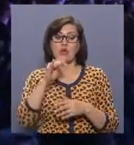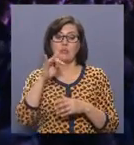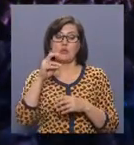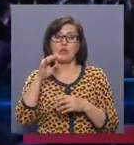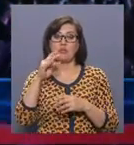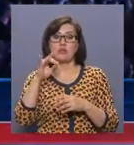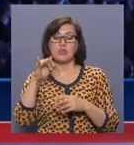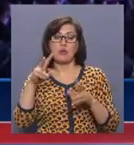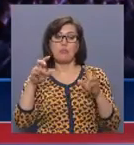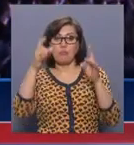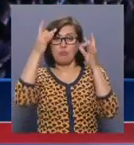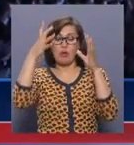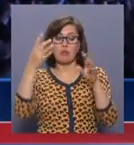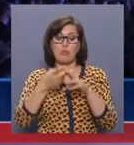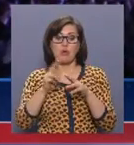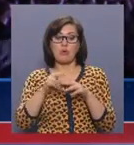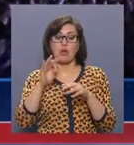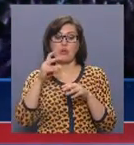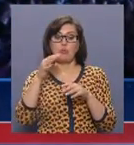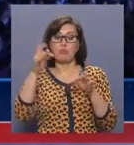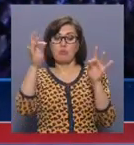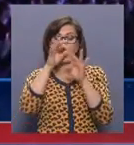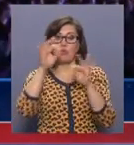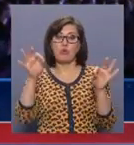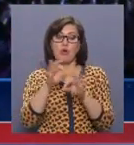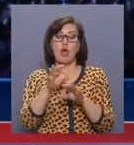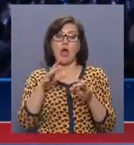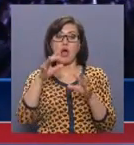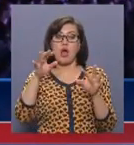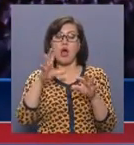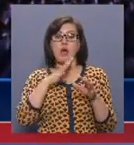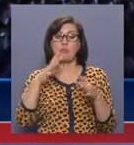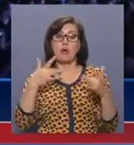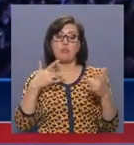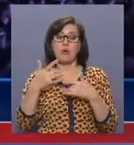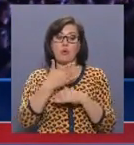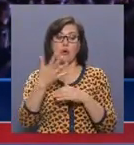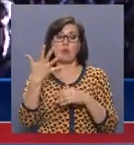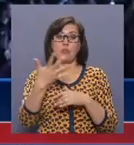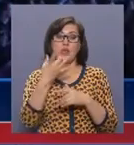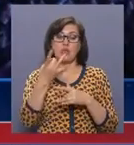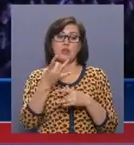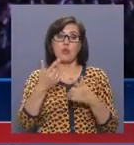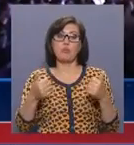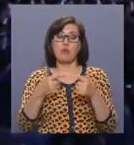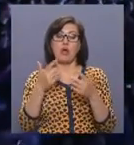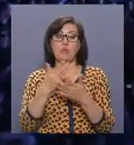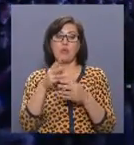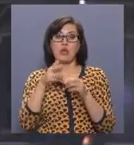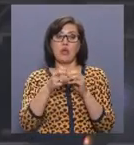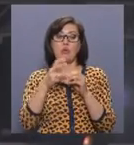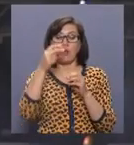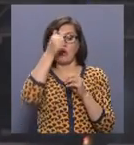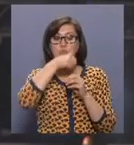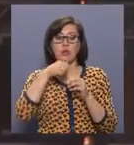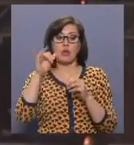Tengri мерекелік этномузыканың концерті осымен бесінші рет ұйымдастырылып отыр. 2012